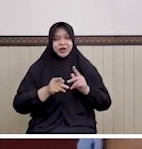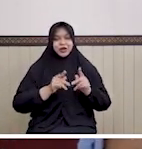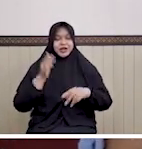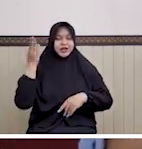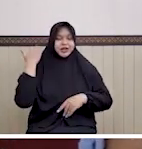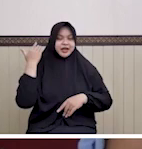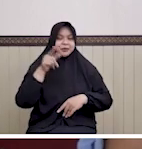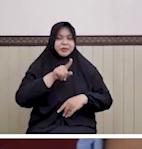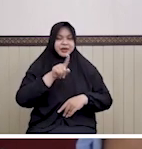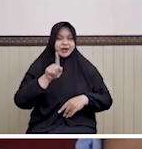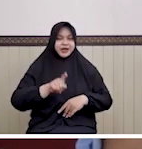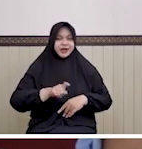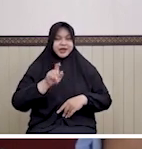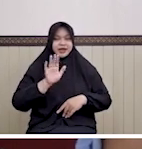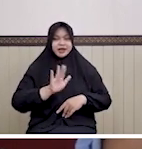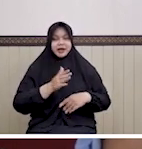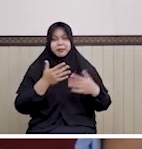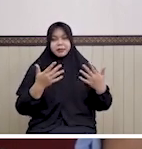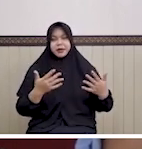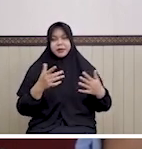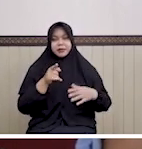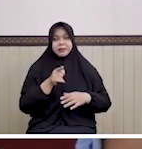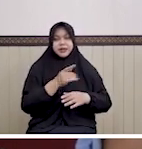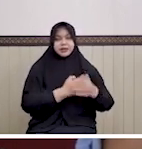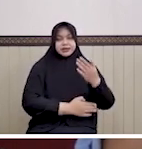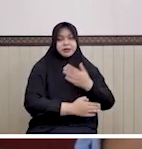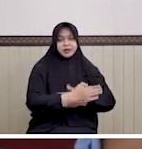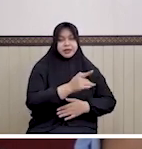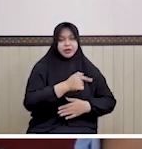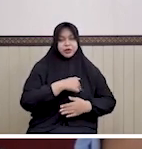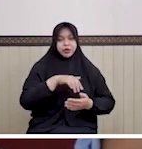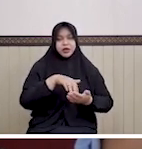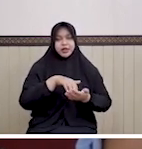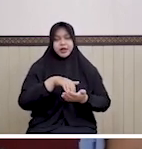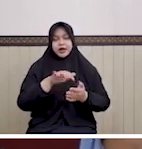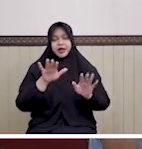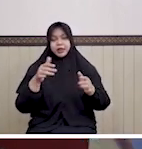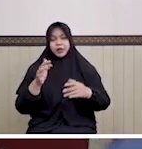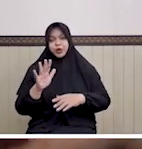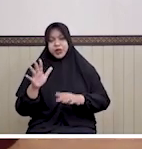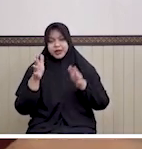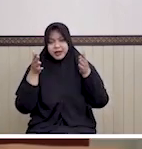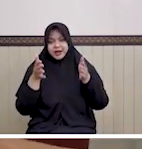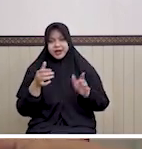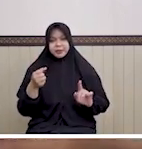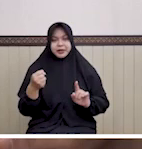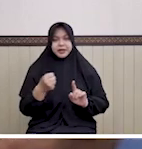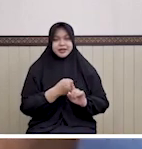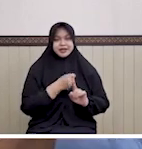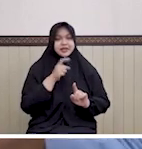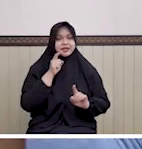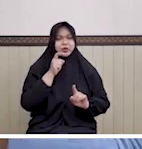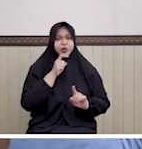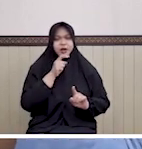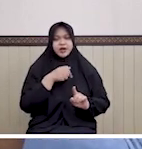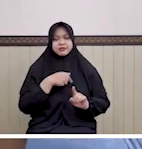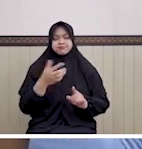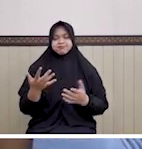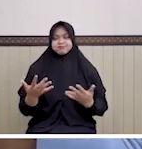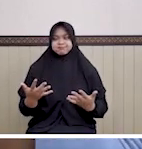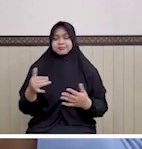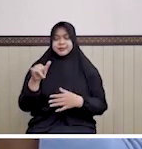pertanyaannya sebatas Apakah memang disabilitas itu rentan gitu ya terhadap kekerasan seksual gitu ya